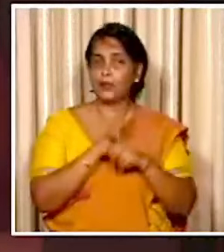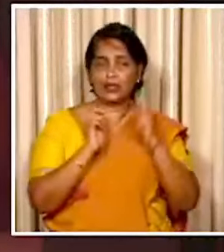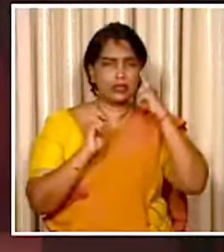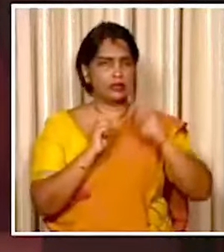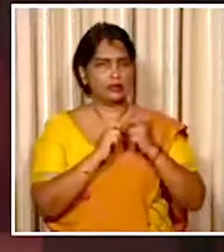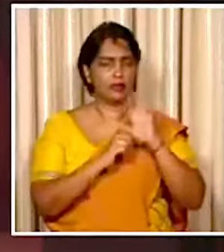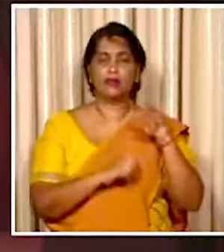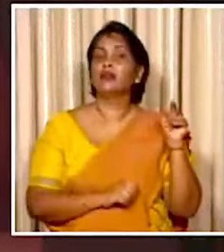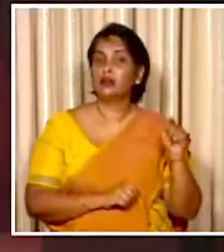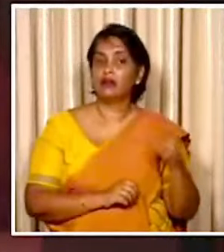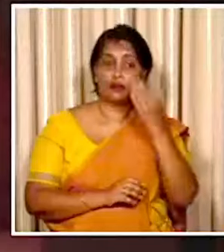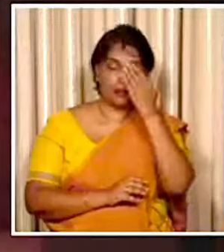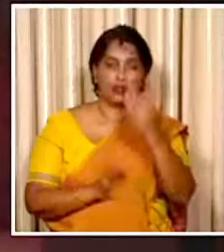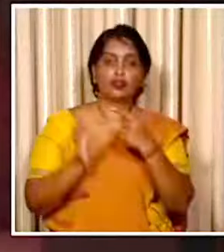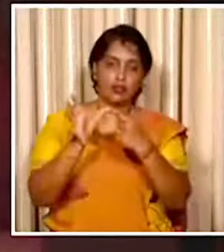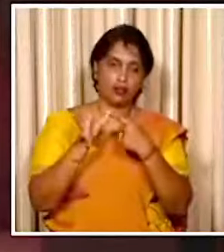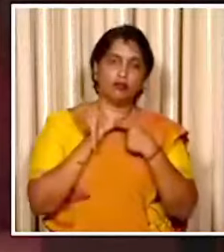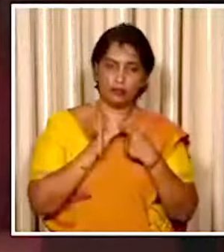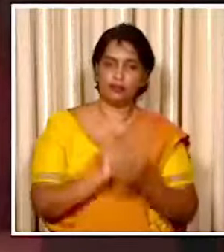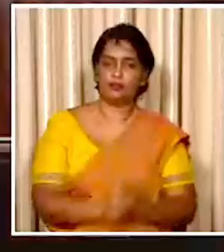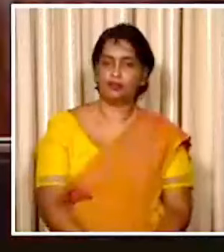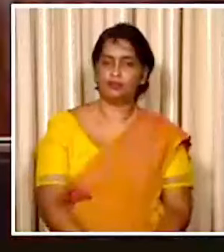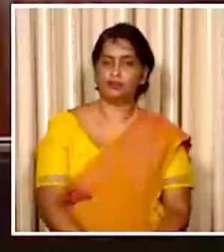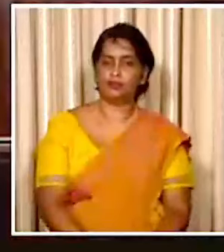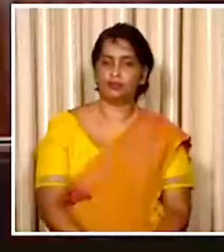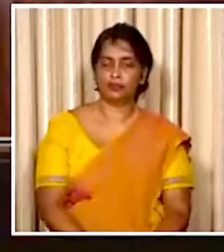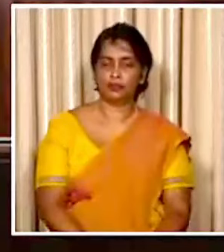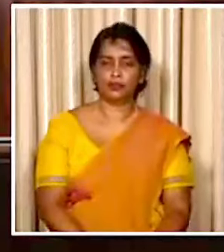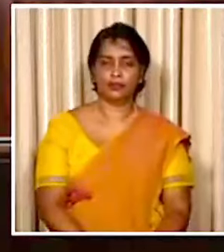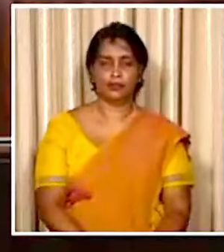කැළඹිලා මේකට කරුණා කළ ඔබතුමාගේ ප්‍රතිචාරය දක්වන්න.